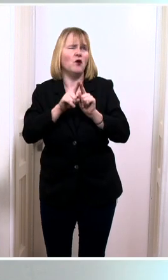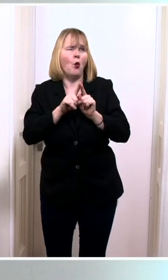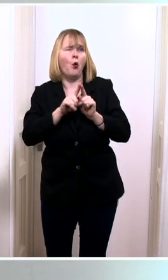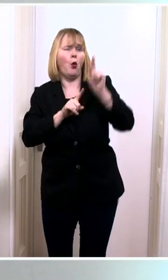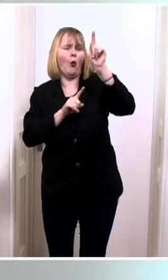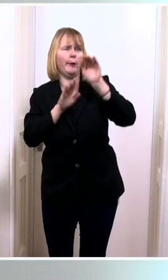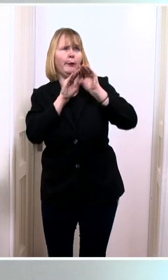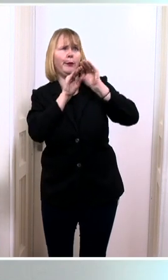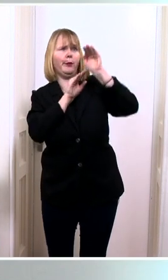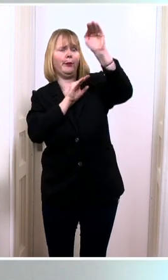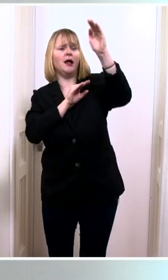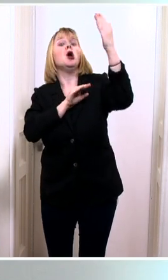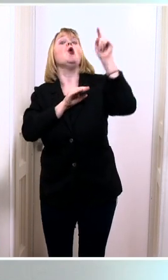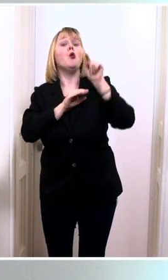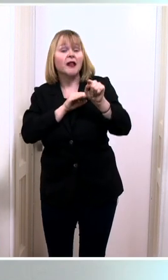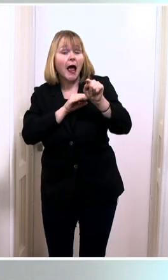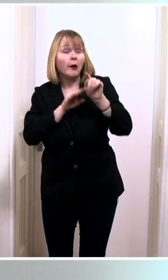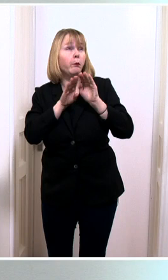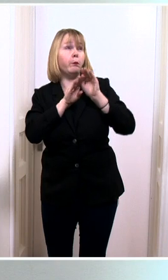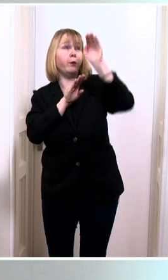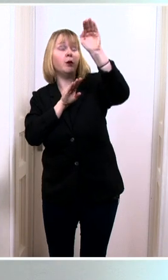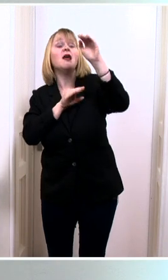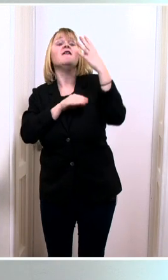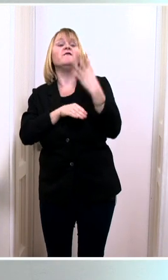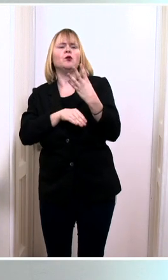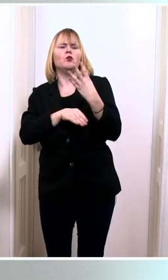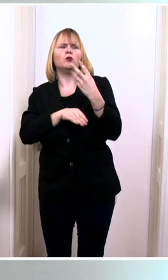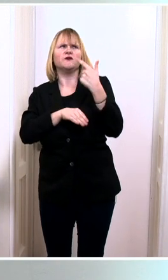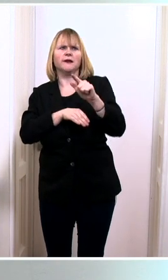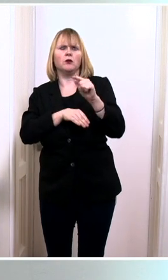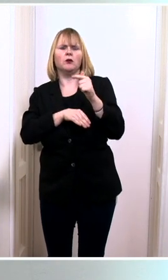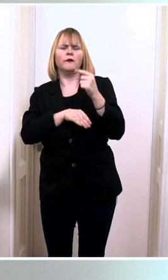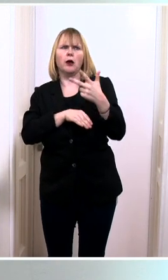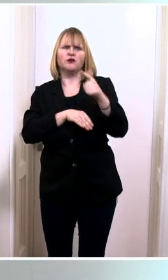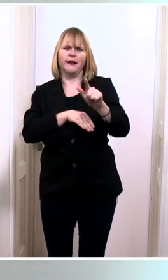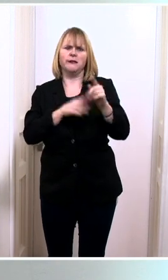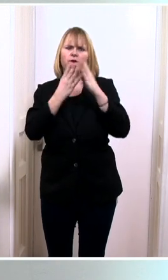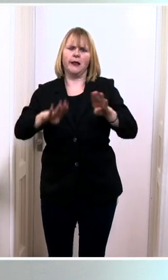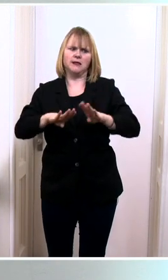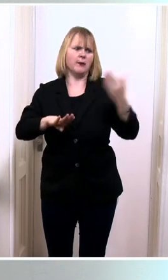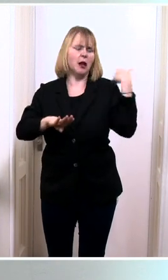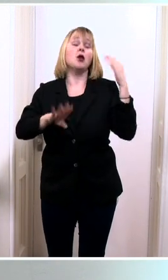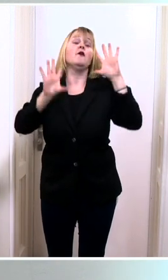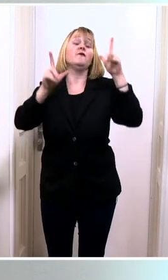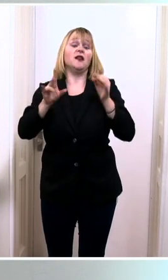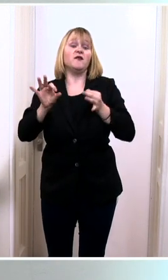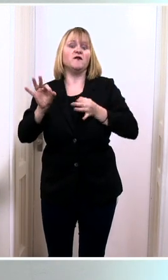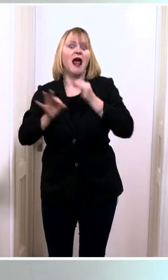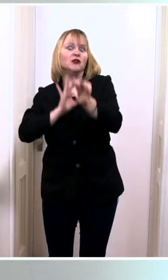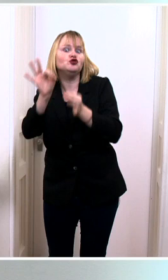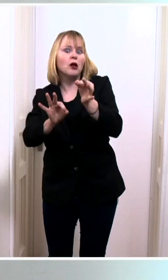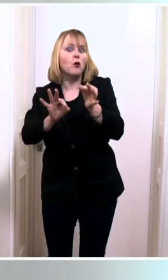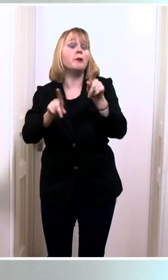am 24., 23., 22., dort um diese Gegend herum. Da hatten wir sehr viele Ansteckungen, also sehr